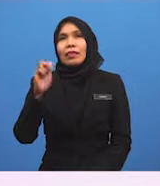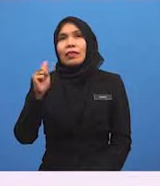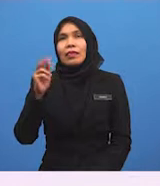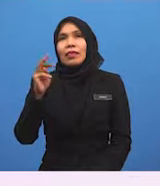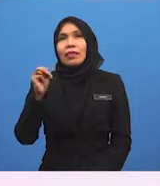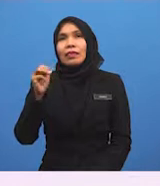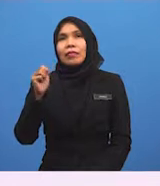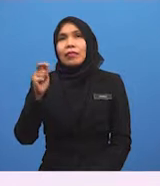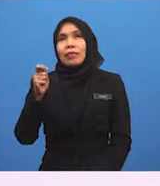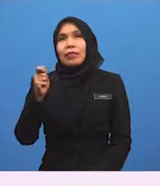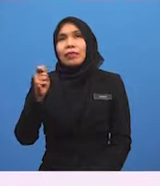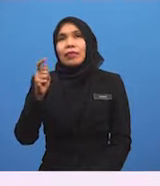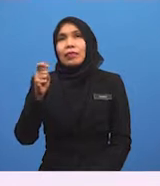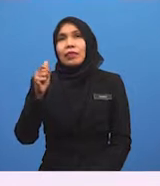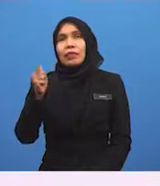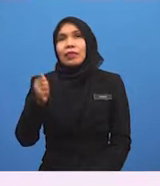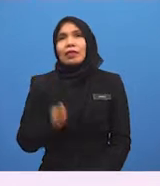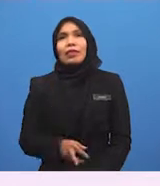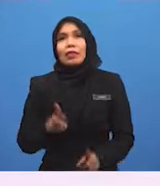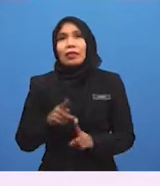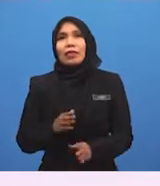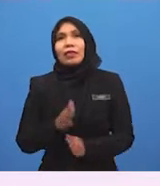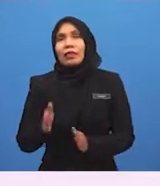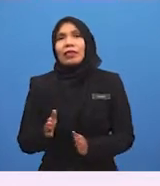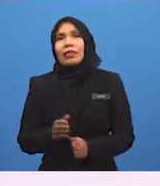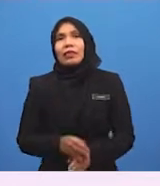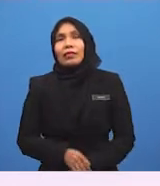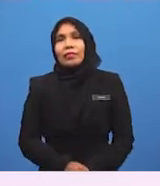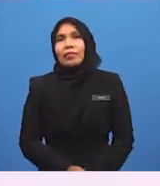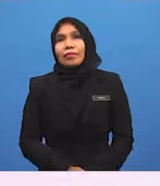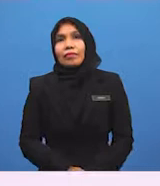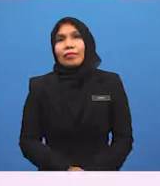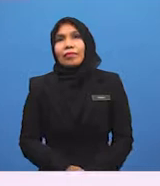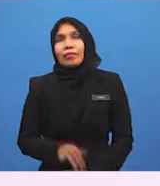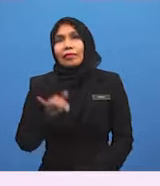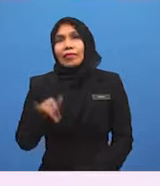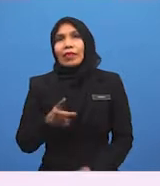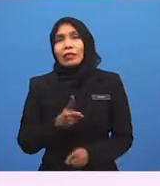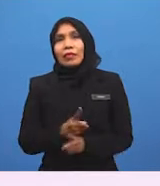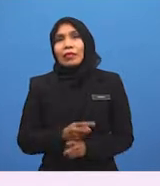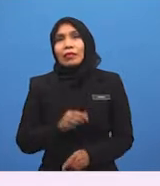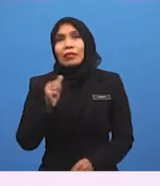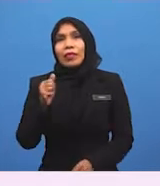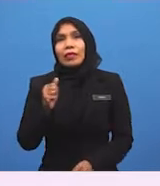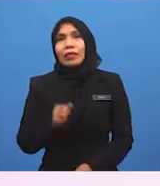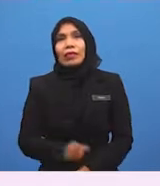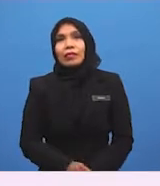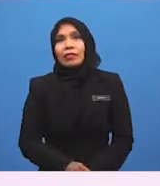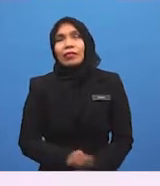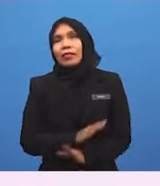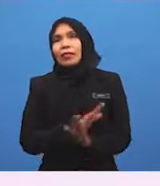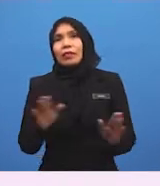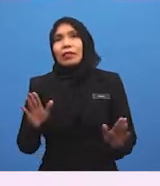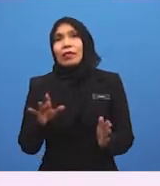Apakah jawapannya, murid-murid? Ya, betul. Jawapannya adalah A. Tidak